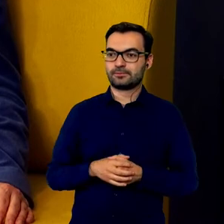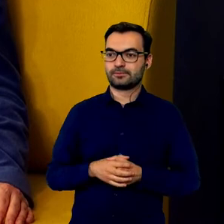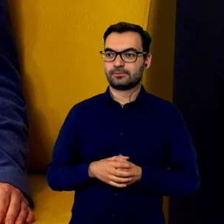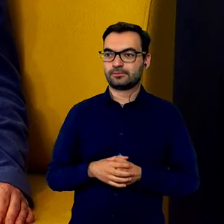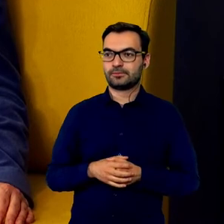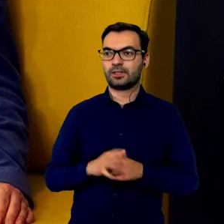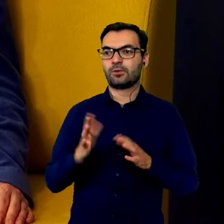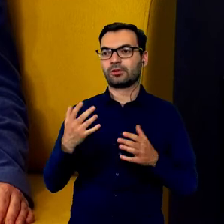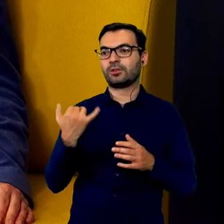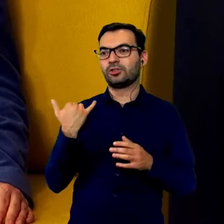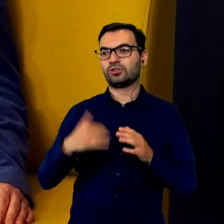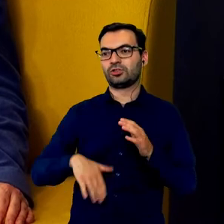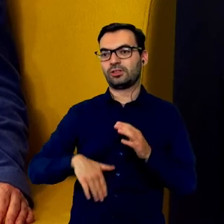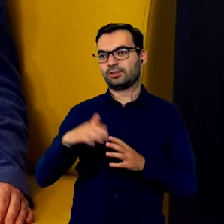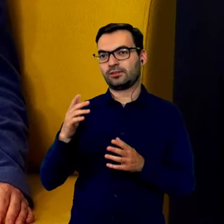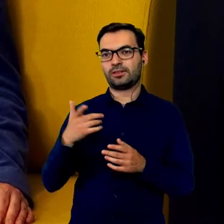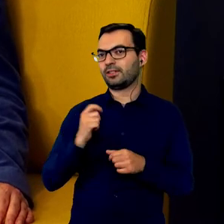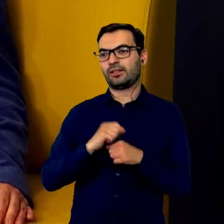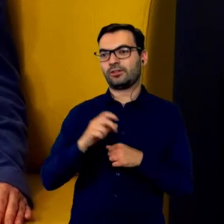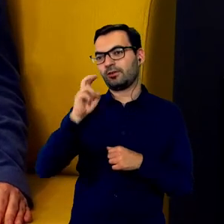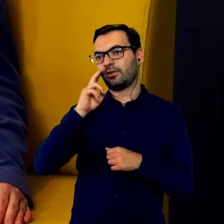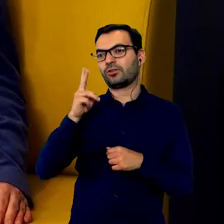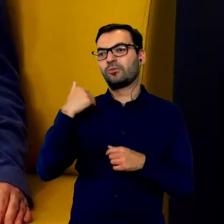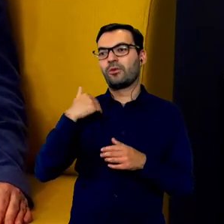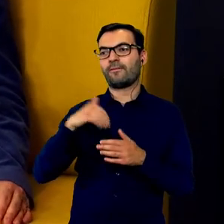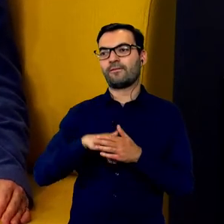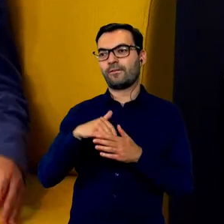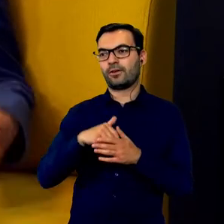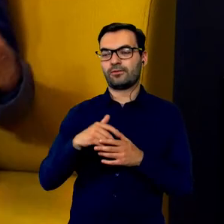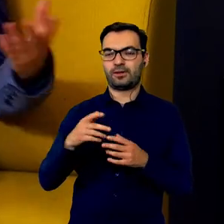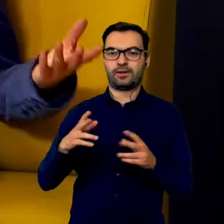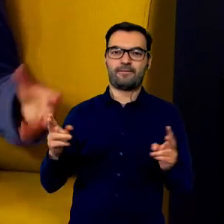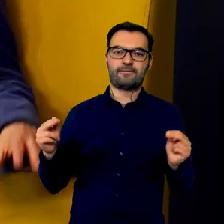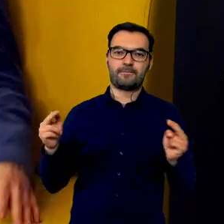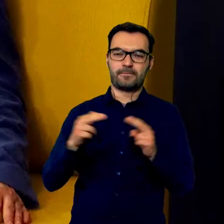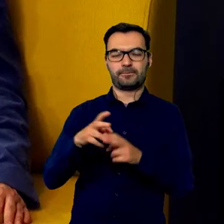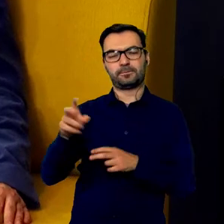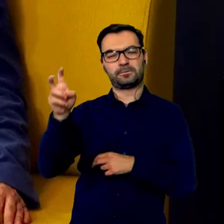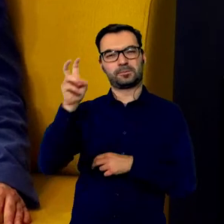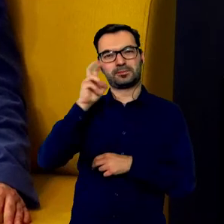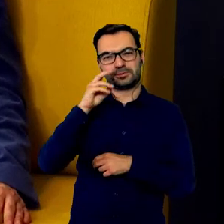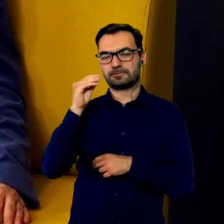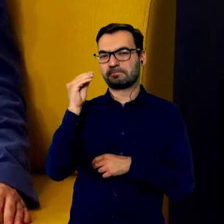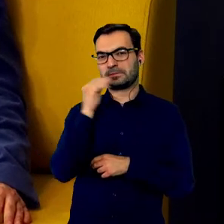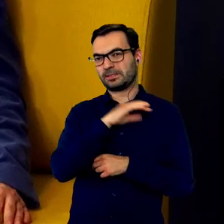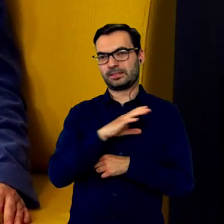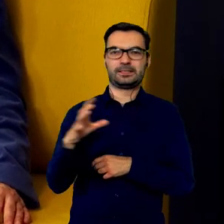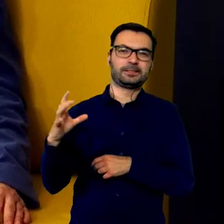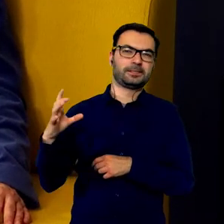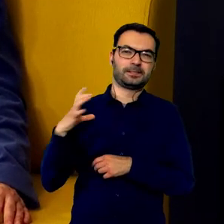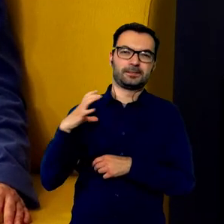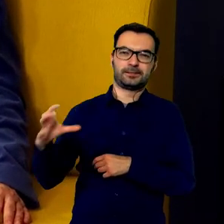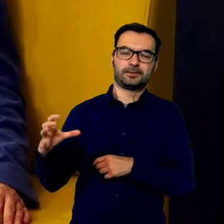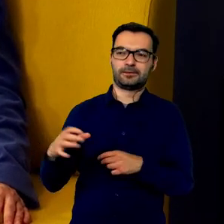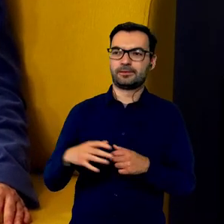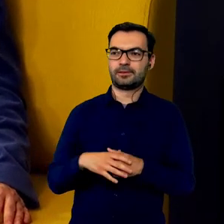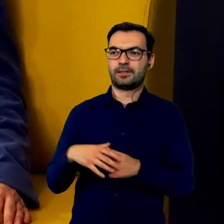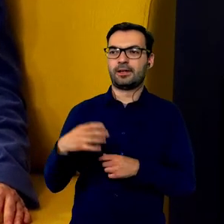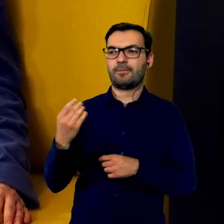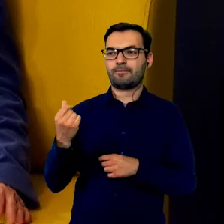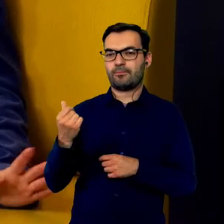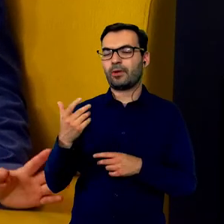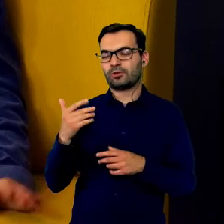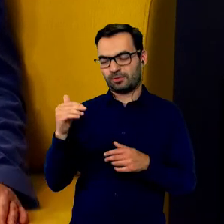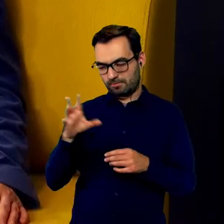tak myślę o dzieciństwie, to nie jest, że ktoś się wychował w willi, w apartamentach, w bogactwie, bo kasę